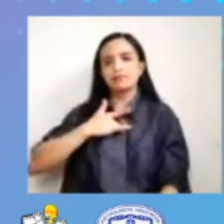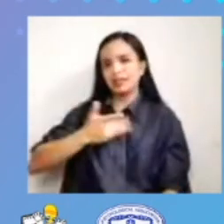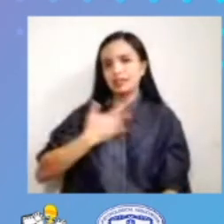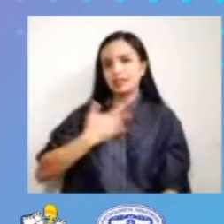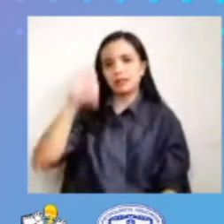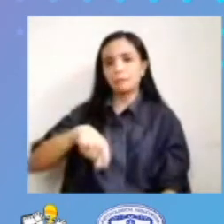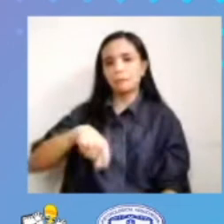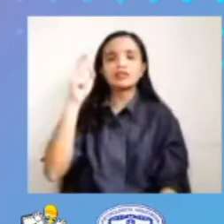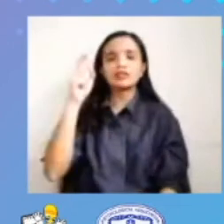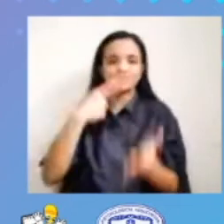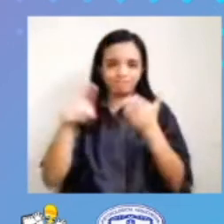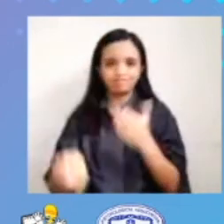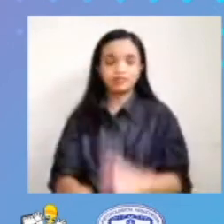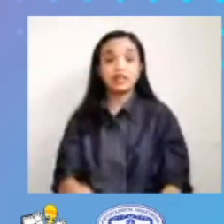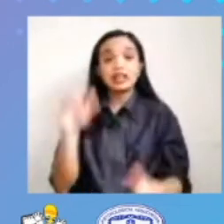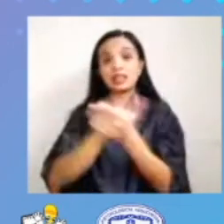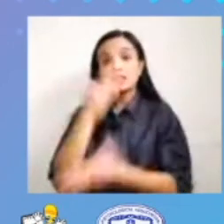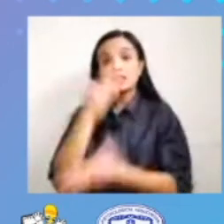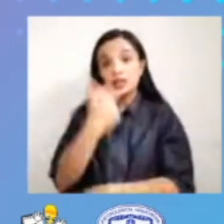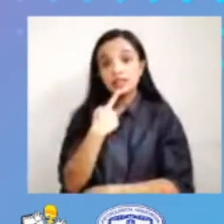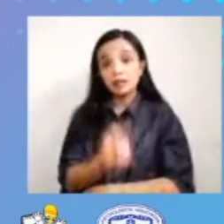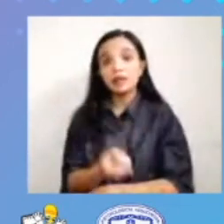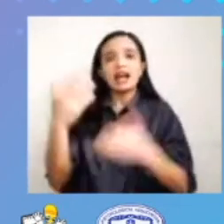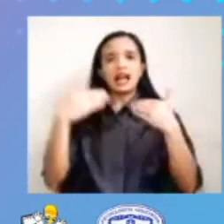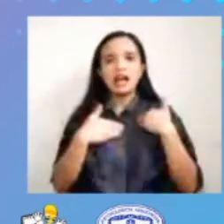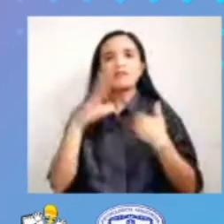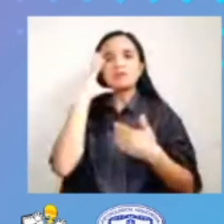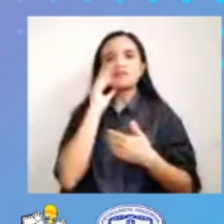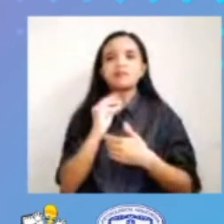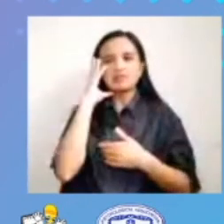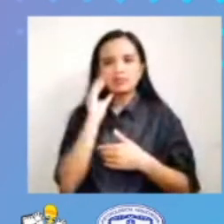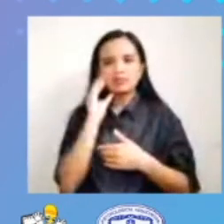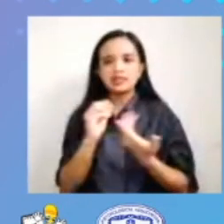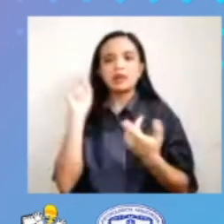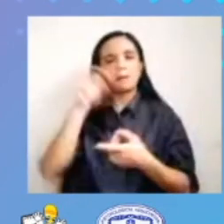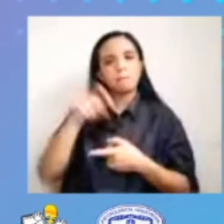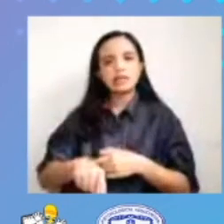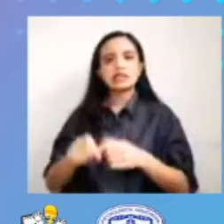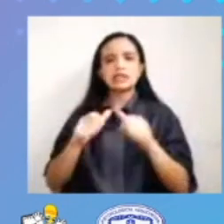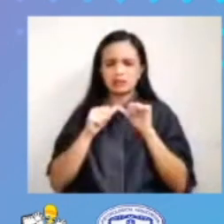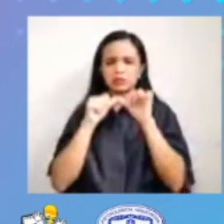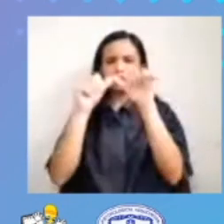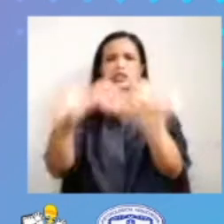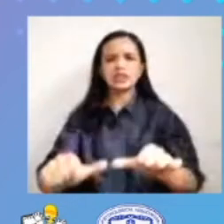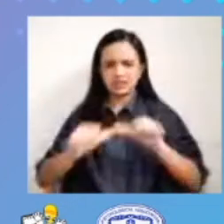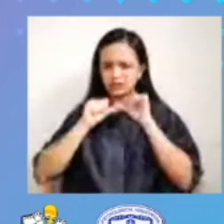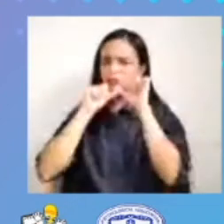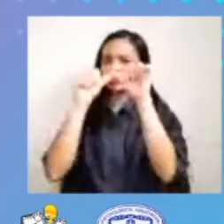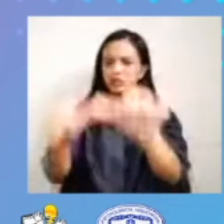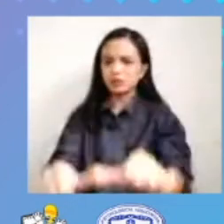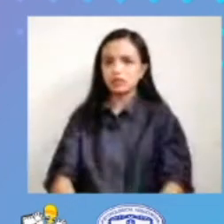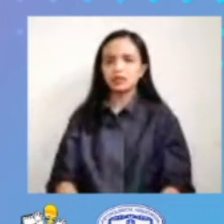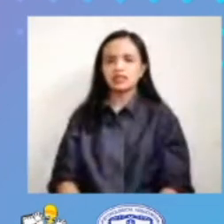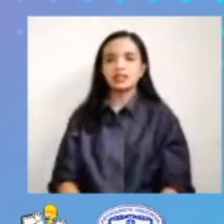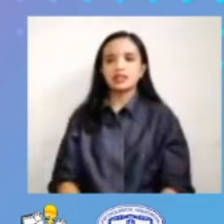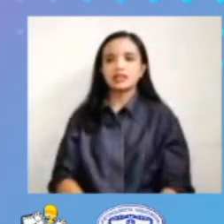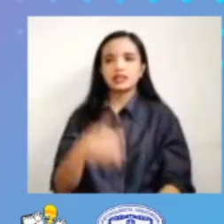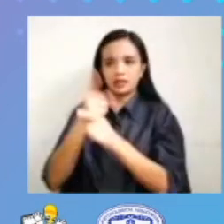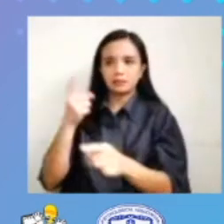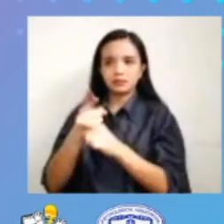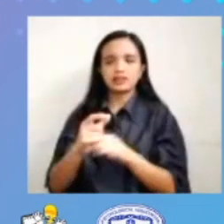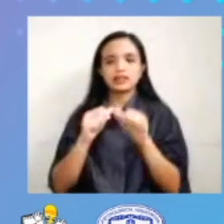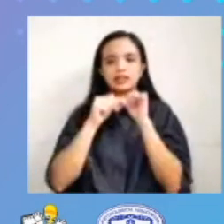ka pa? So how do you prep for work? Ligpit mo yung higaan mo. Pagpag mo yung kumot mo. See, that's